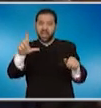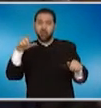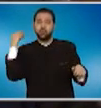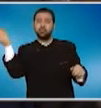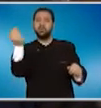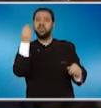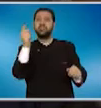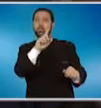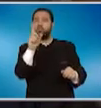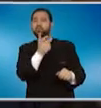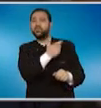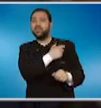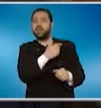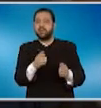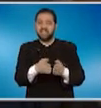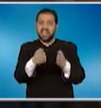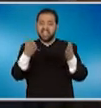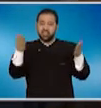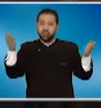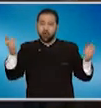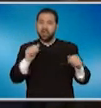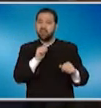rod al unei lucrări dumnezeiești în noi, deși nu pare.